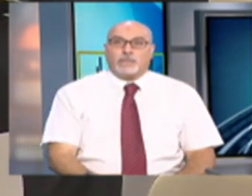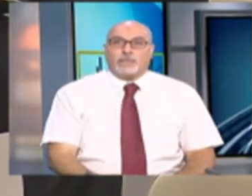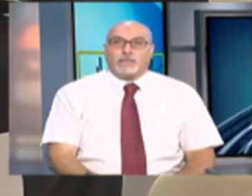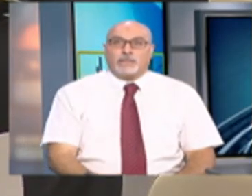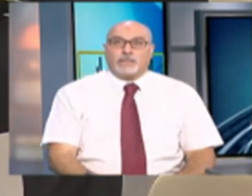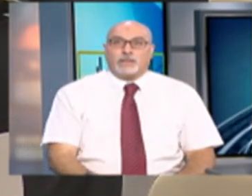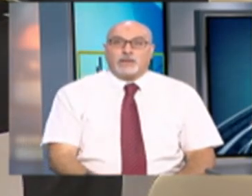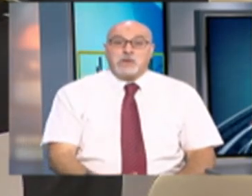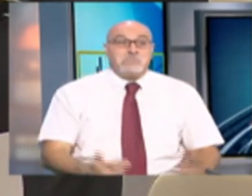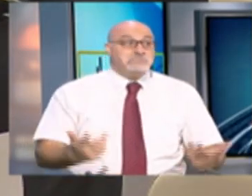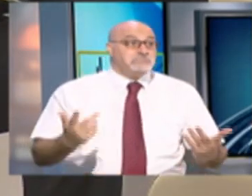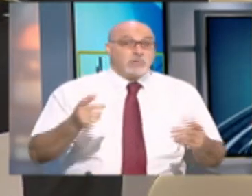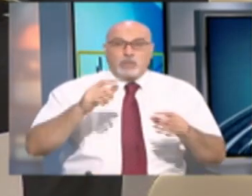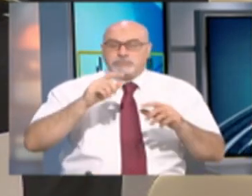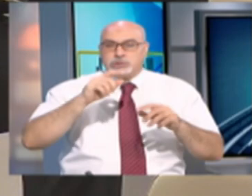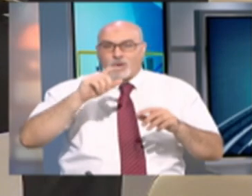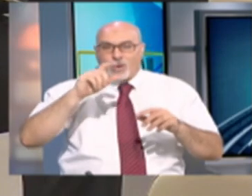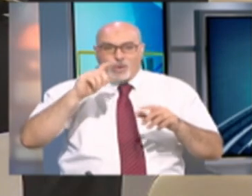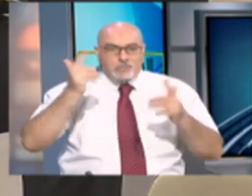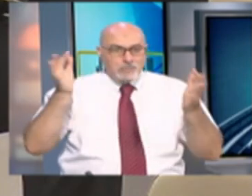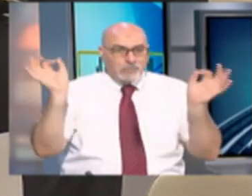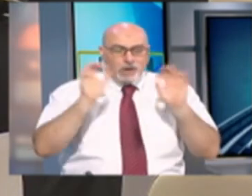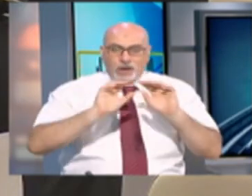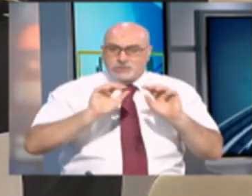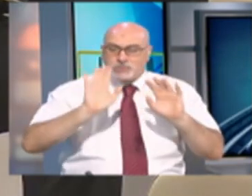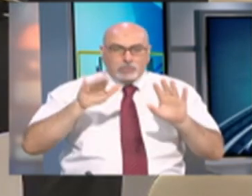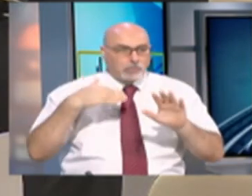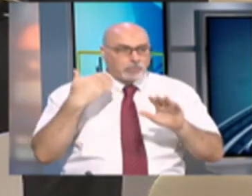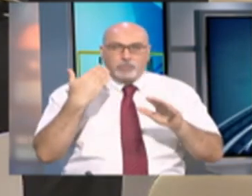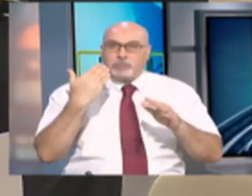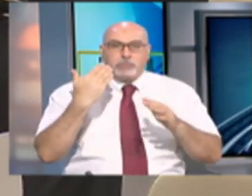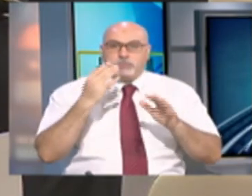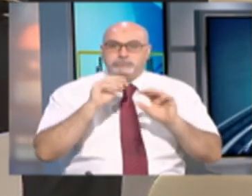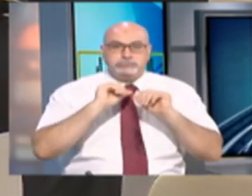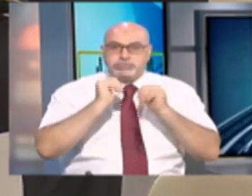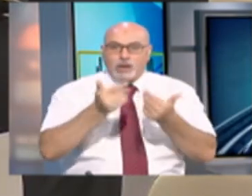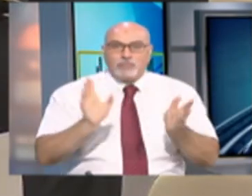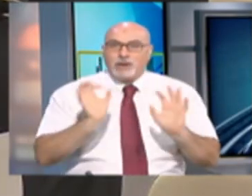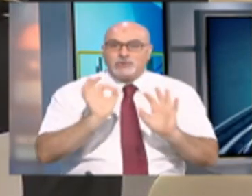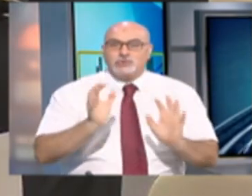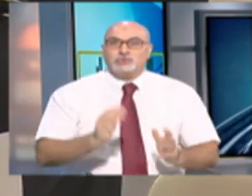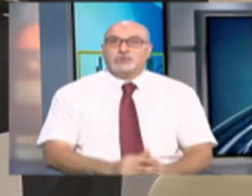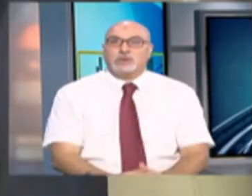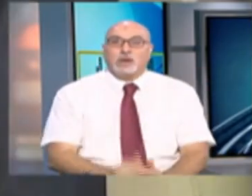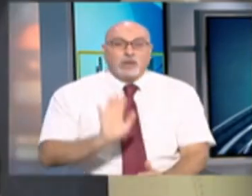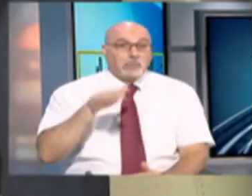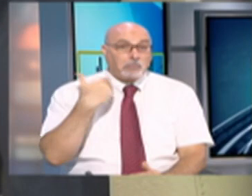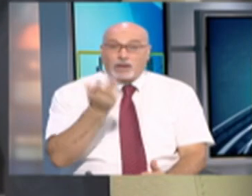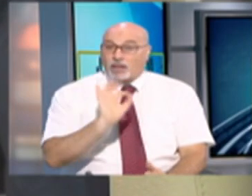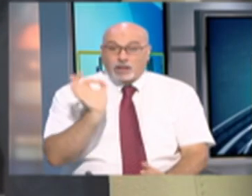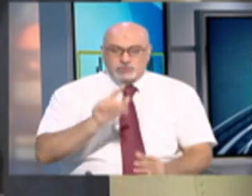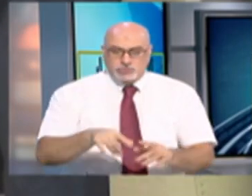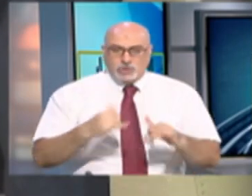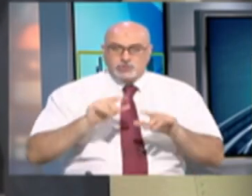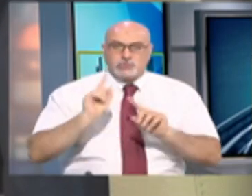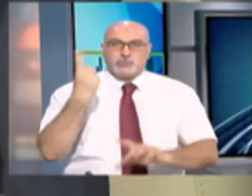يعني دولة اللي فيها هذا الإنتاج تاع مياه صالحة للشرب من خلال تحلية مياه البحر.